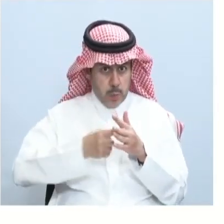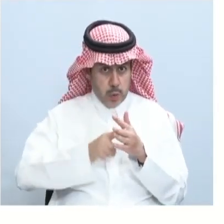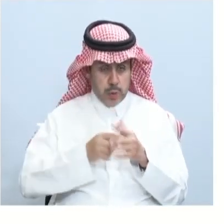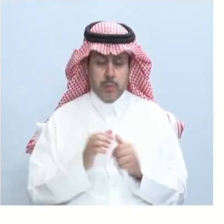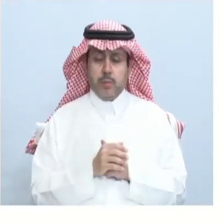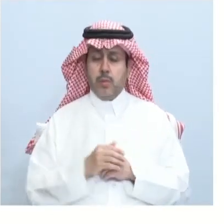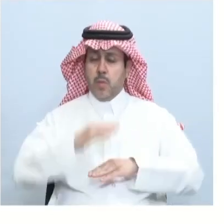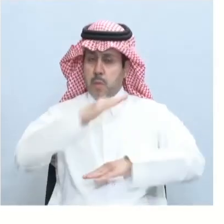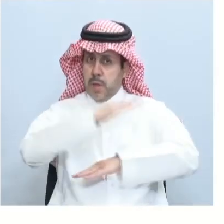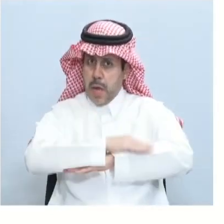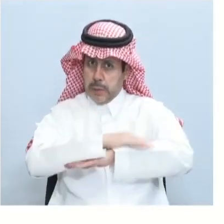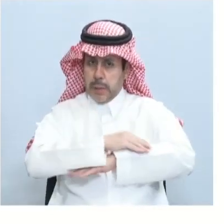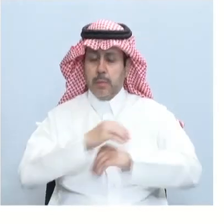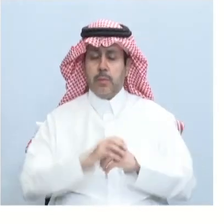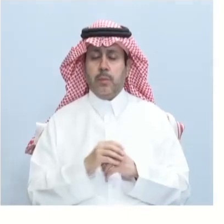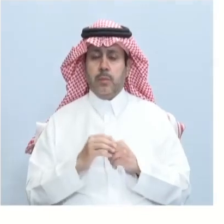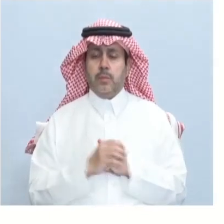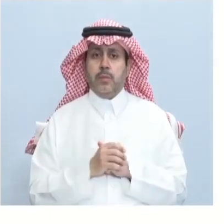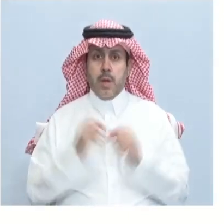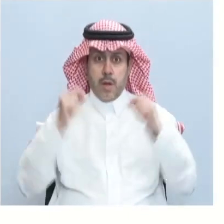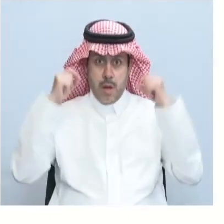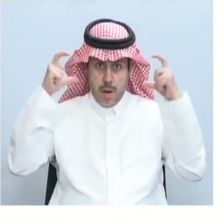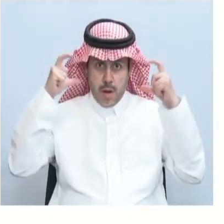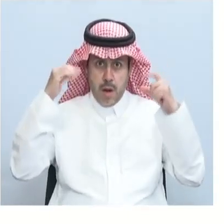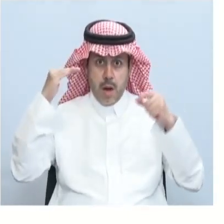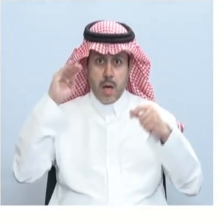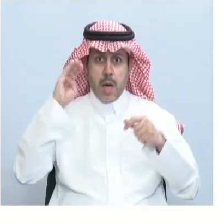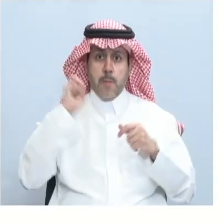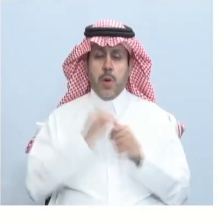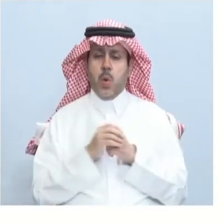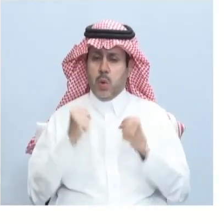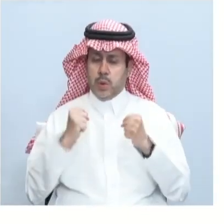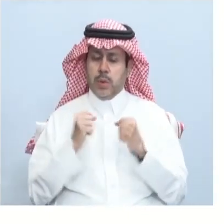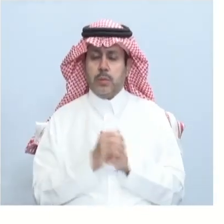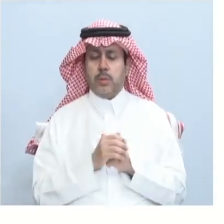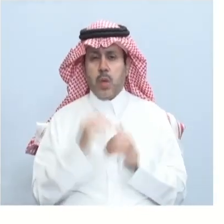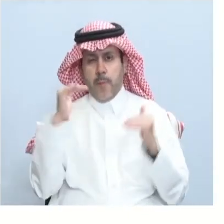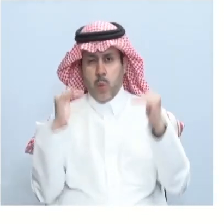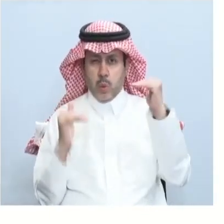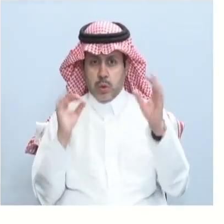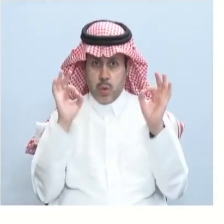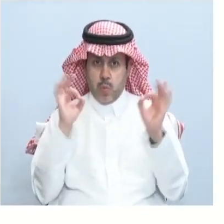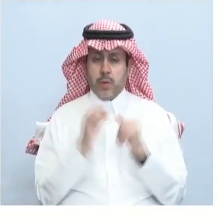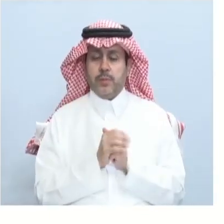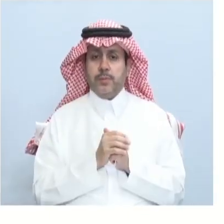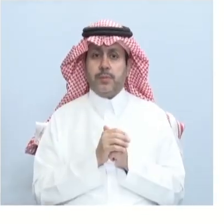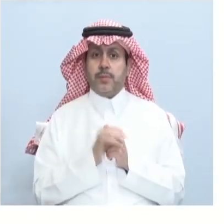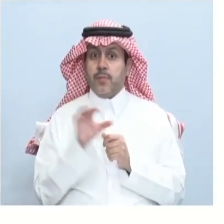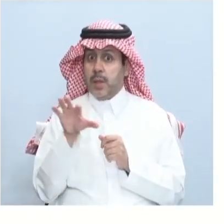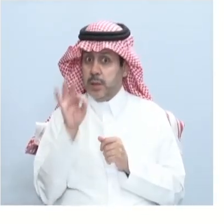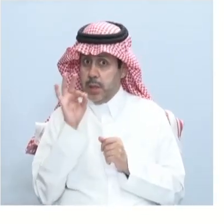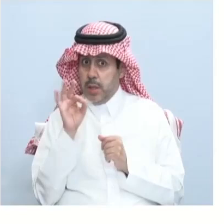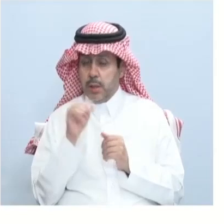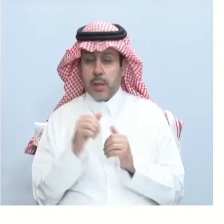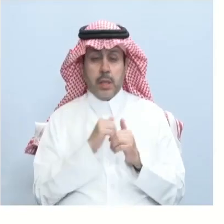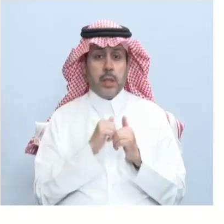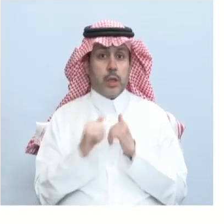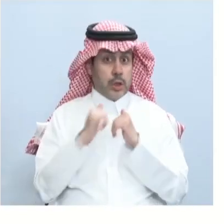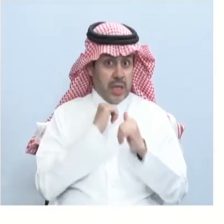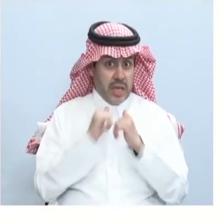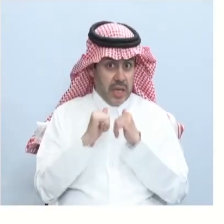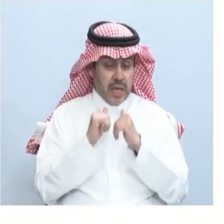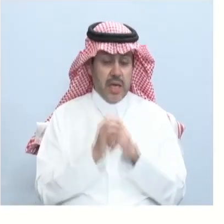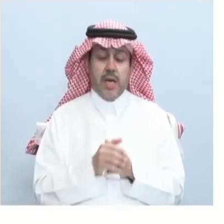قدر من الحكمه وكذلك القدره على موازنه الامور وكذلك اختيار الوسائل